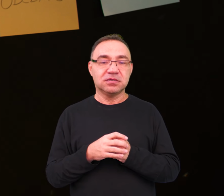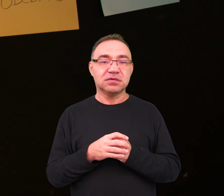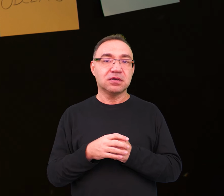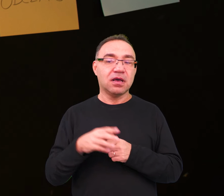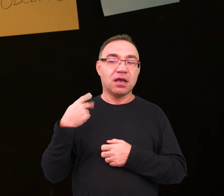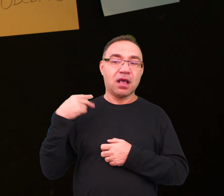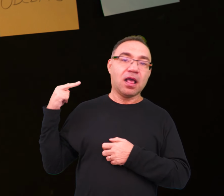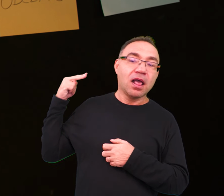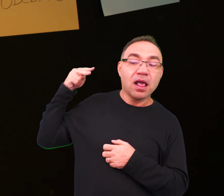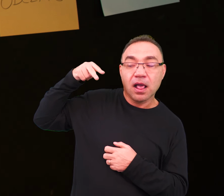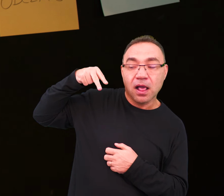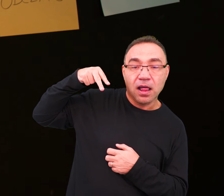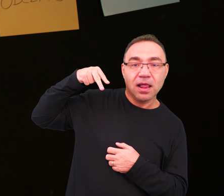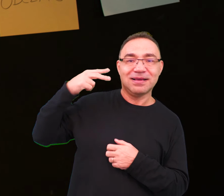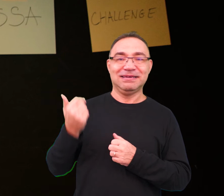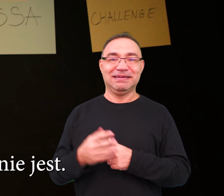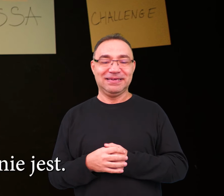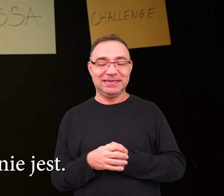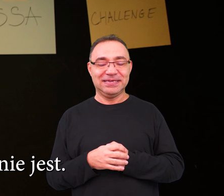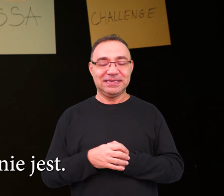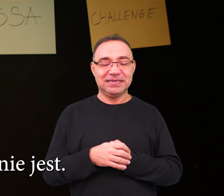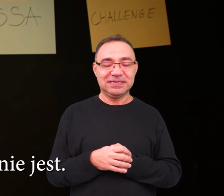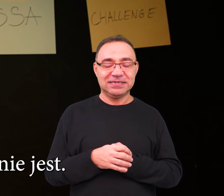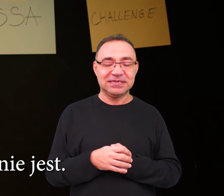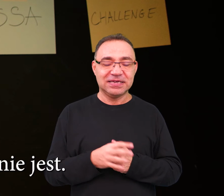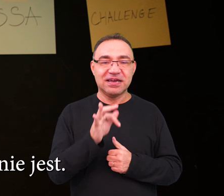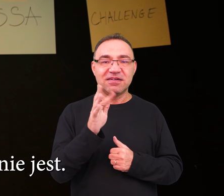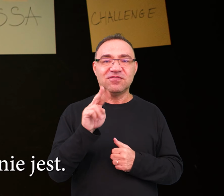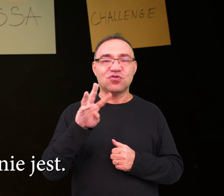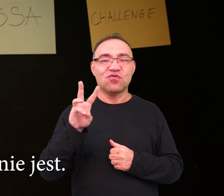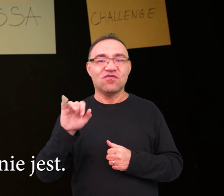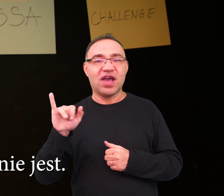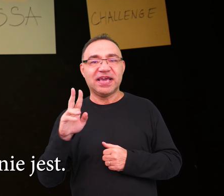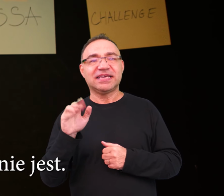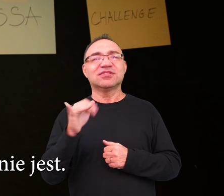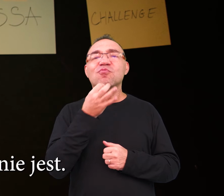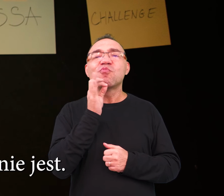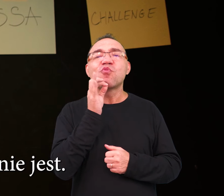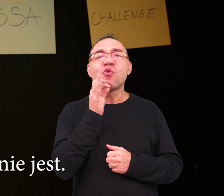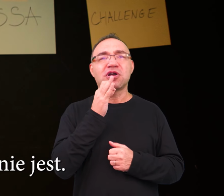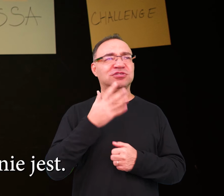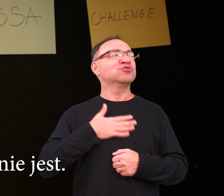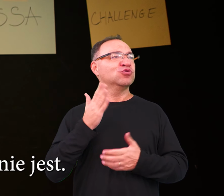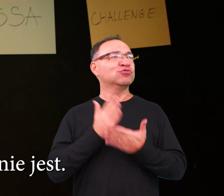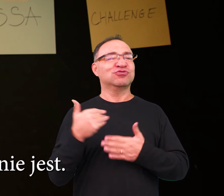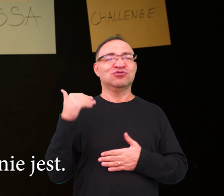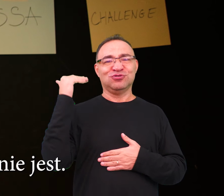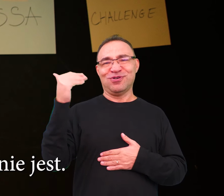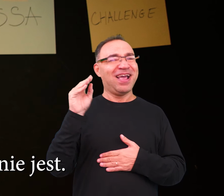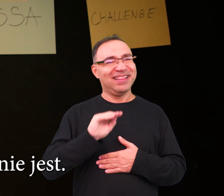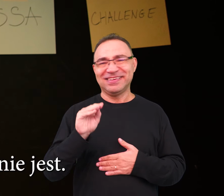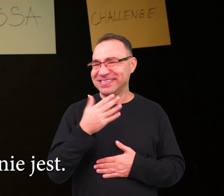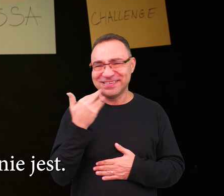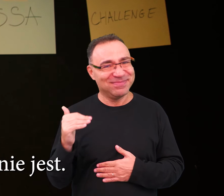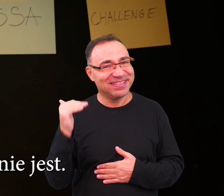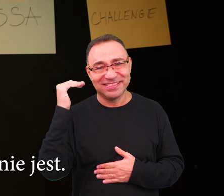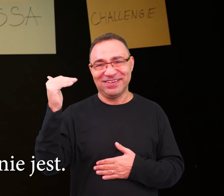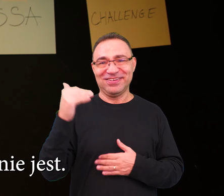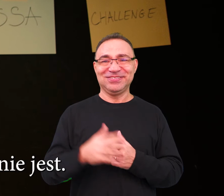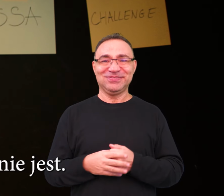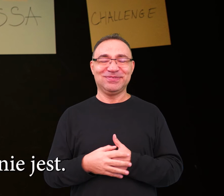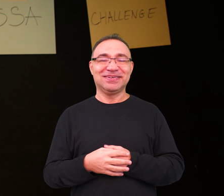Komuś zaglądać zza pleców. Fruwajki to są taka młodzież, która się już czuje dorosła, ale nie jest dorosła, tylko się tak czuje.